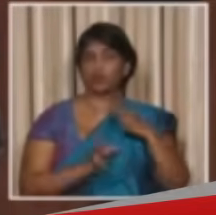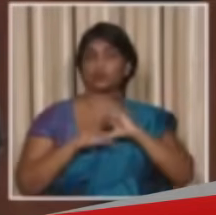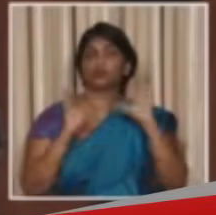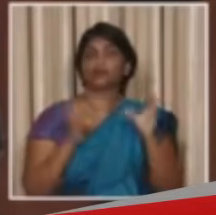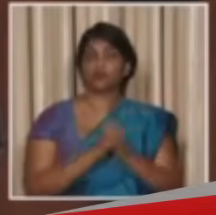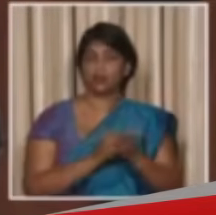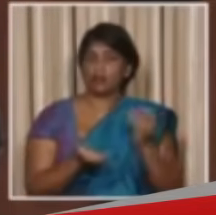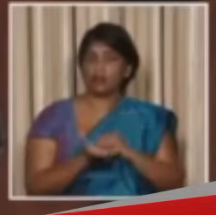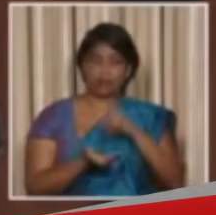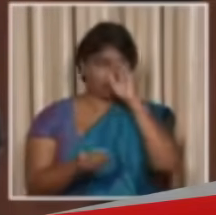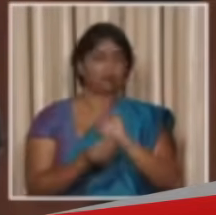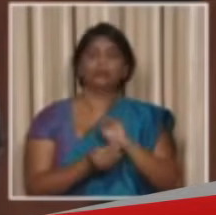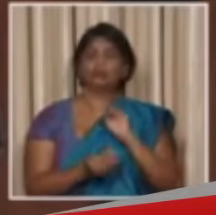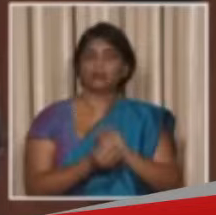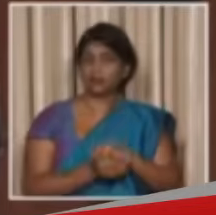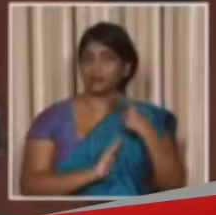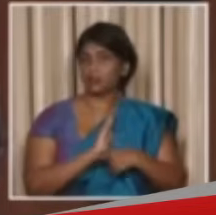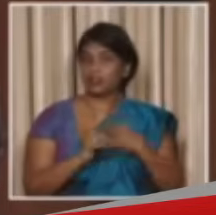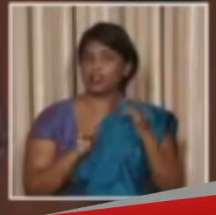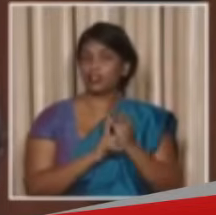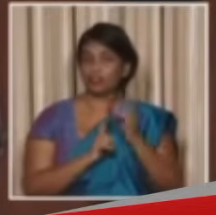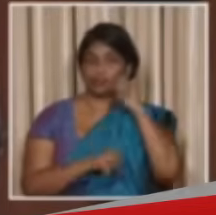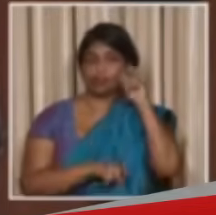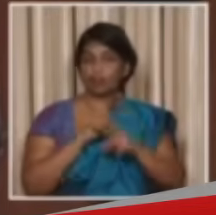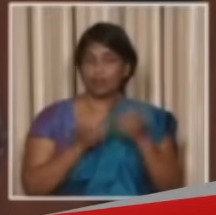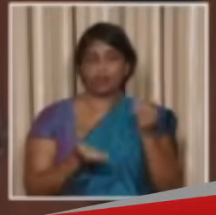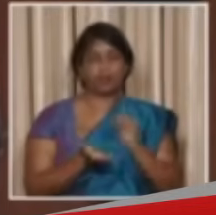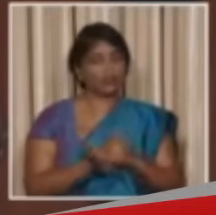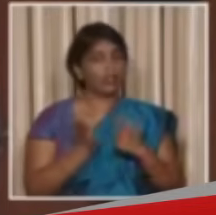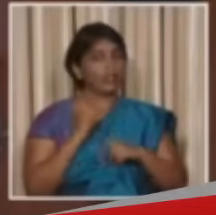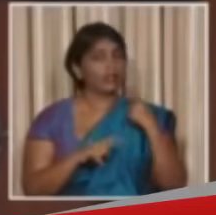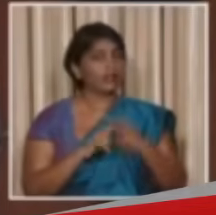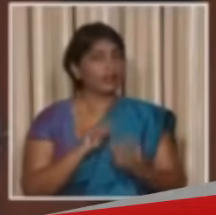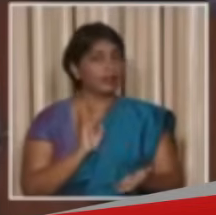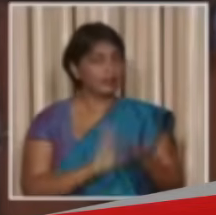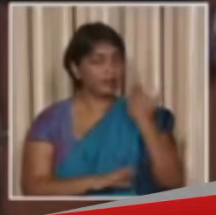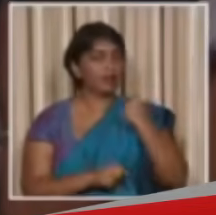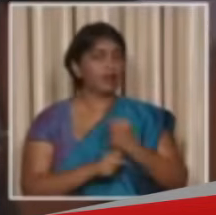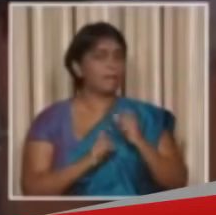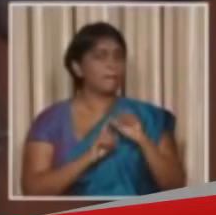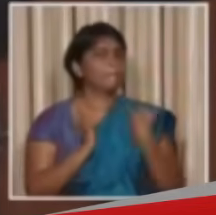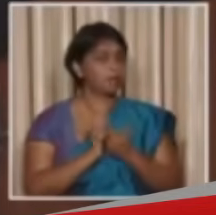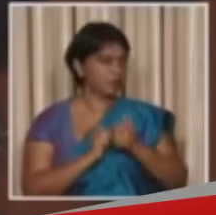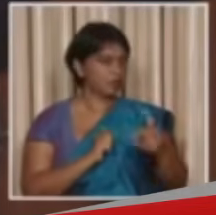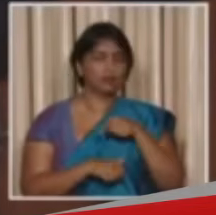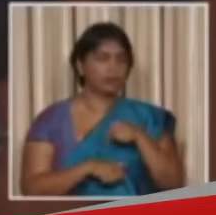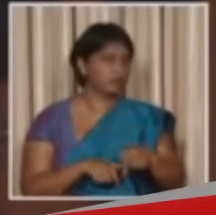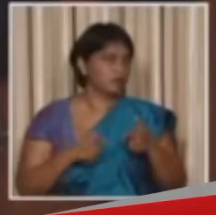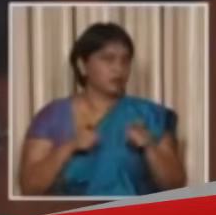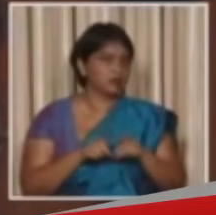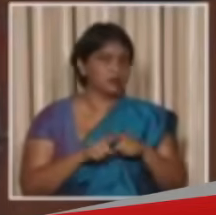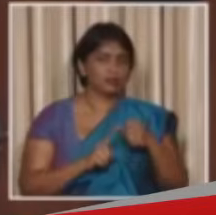තවදුරටත් ආරක්ෂා කරලා මේ රට තුළ ඉන්න දුප්පත් මිනිස්සුන්ට තවදුරටත් බදු වැටීම තමයි මේ රජයේ ප්‍රතිපත්තියට ගන්න පුළුවන්. මොකද මේක තුලින් මං